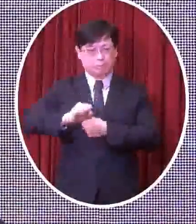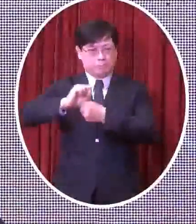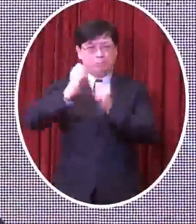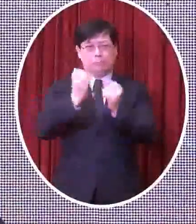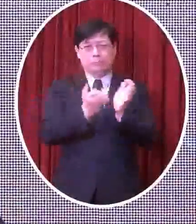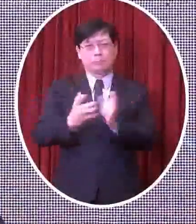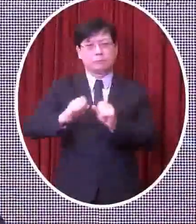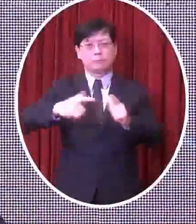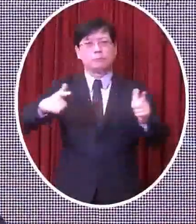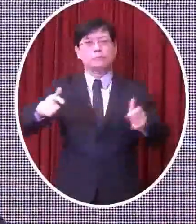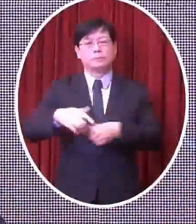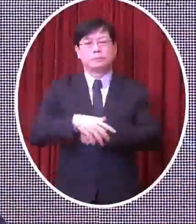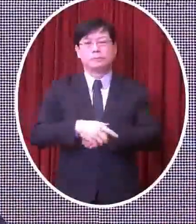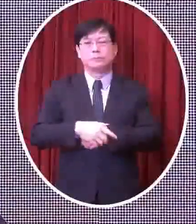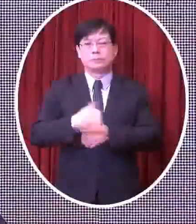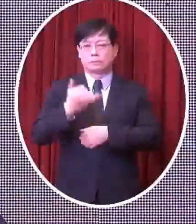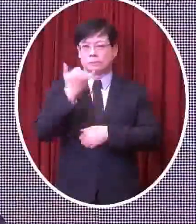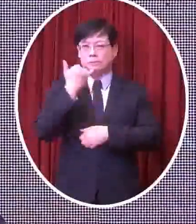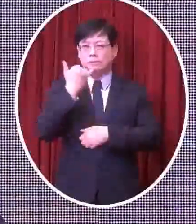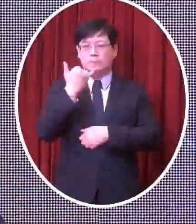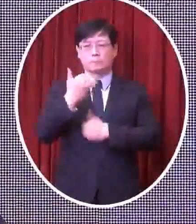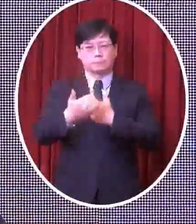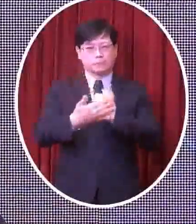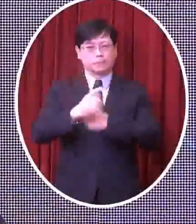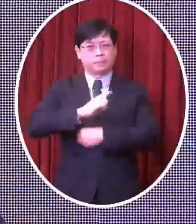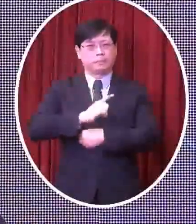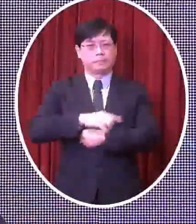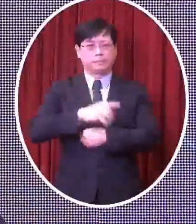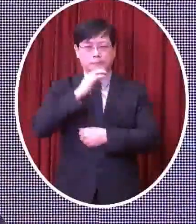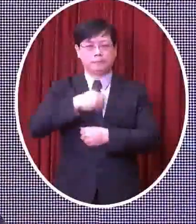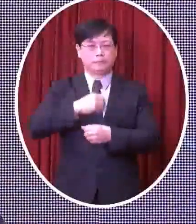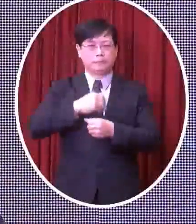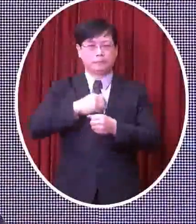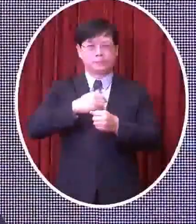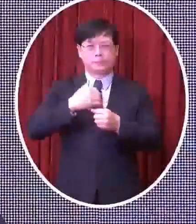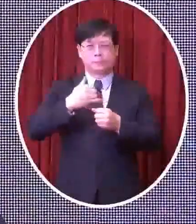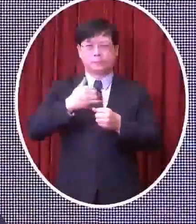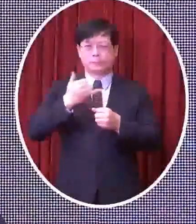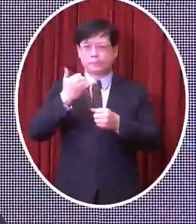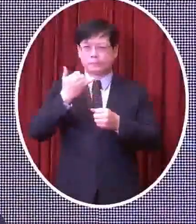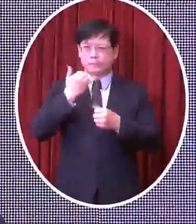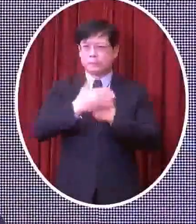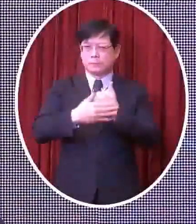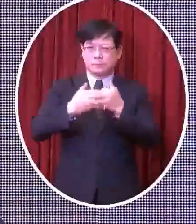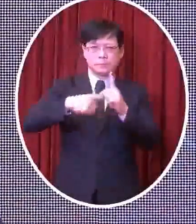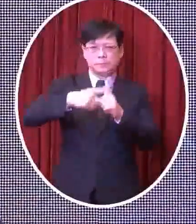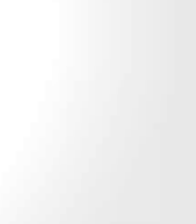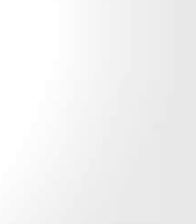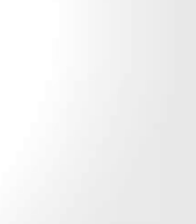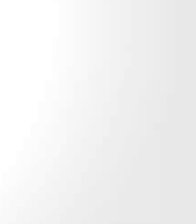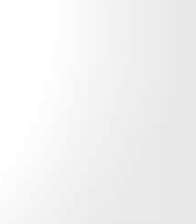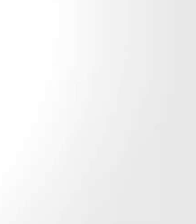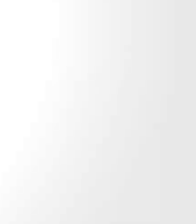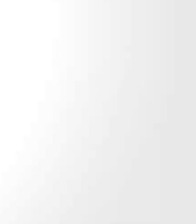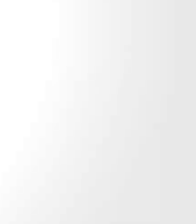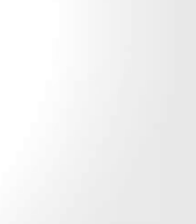啊，让我们能够有一个比较充足的保护台湾的力量。